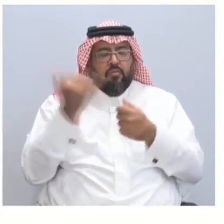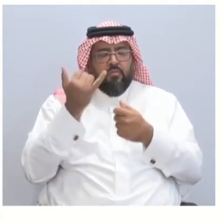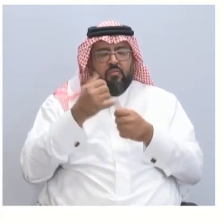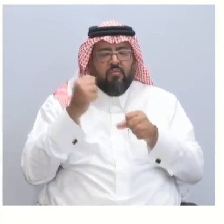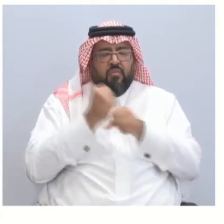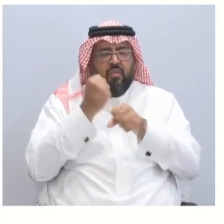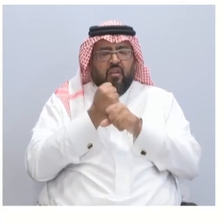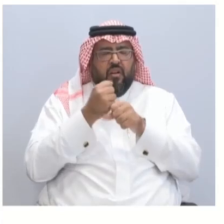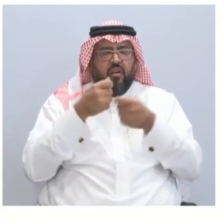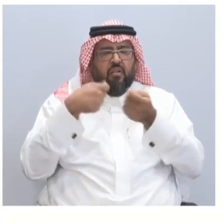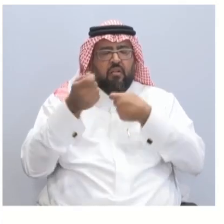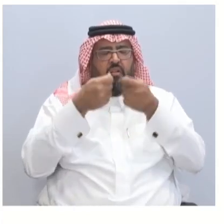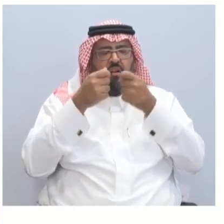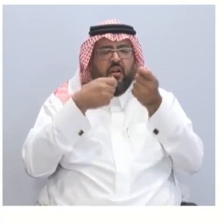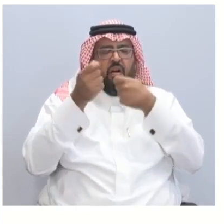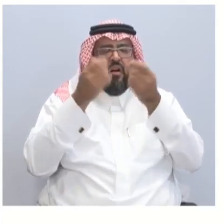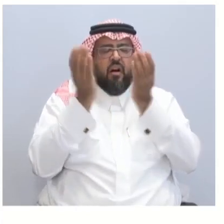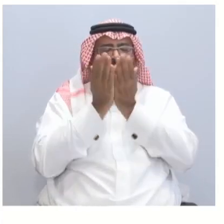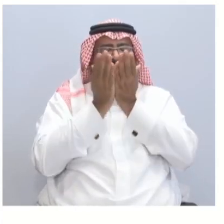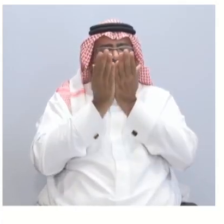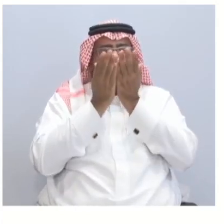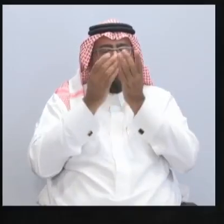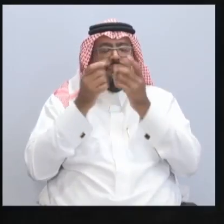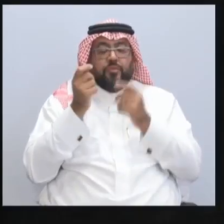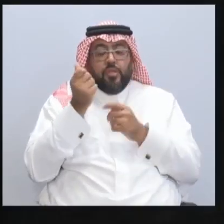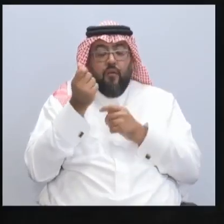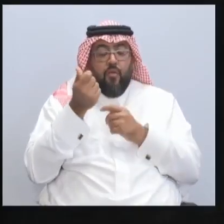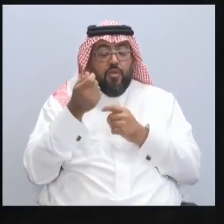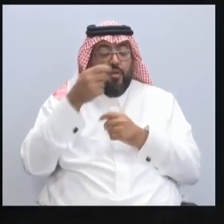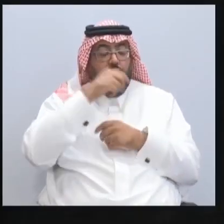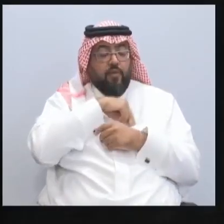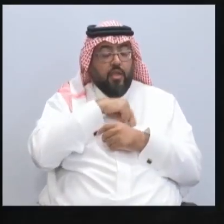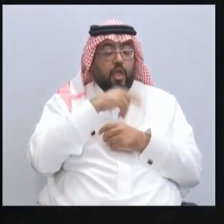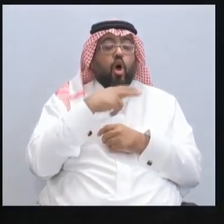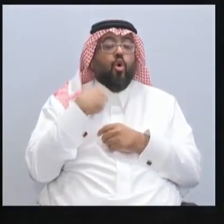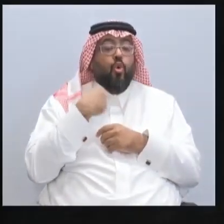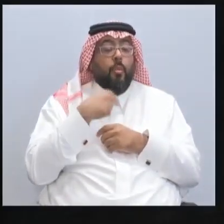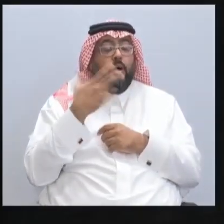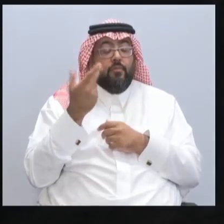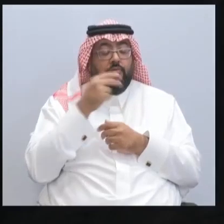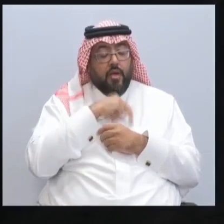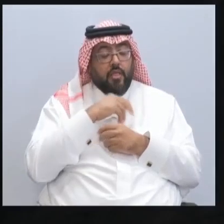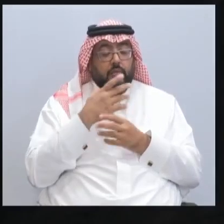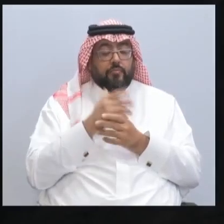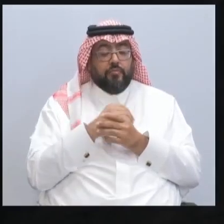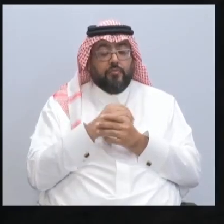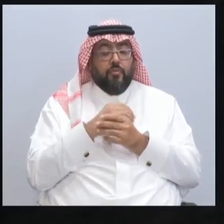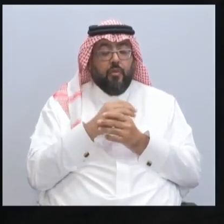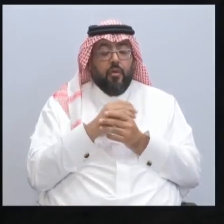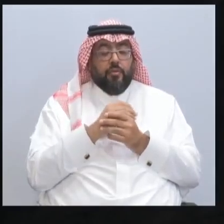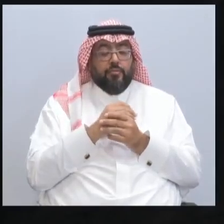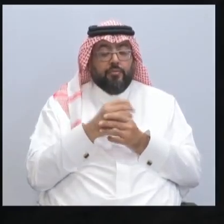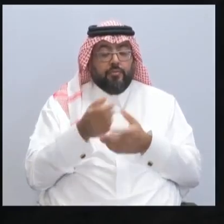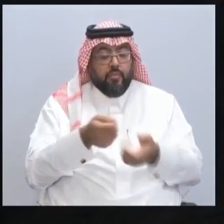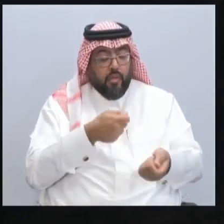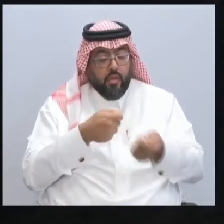هذه اهم الانشطه الاقتصاد في دول المجلس التعاون صيد الاسماك صورته